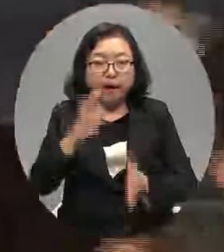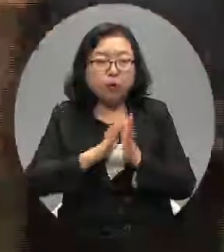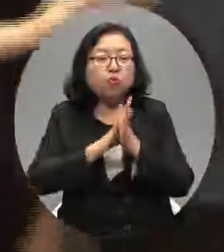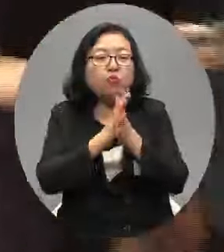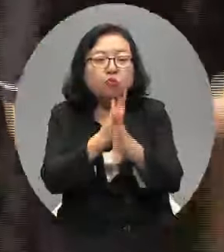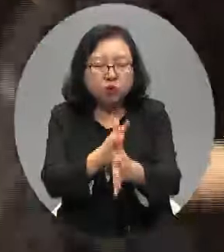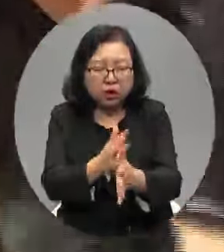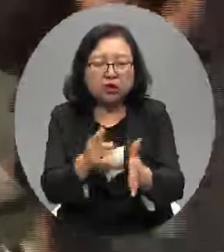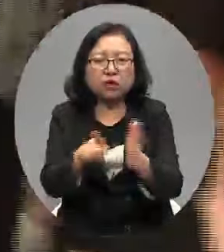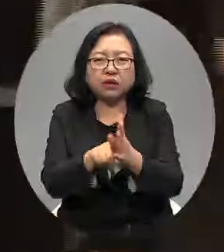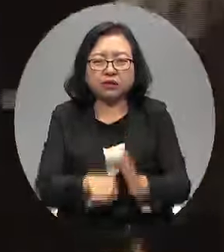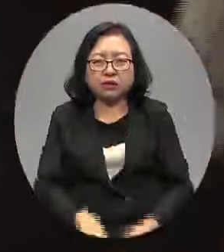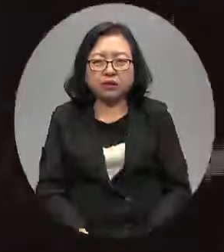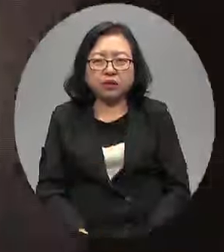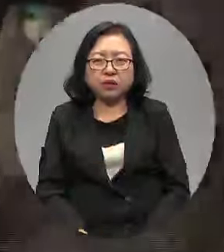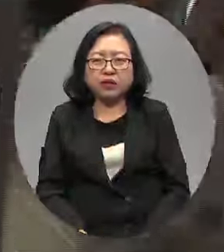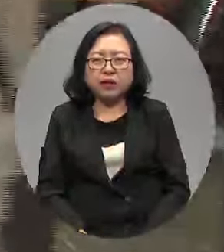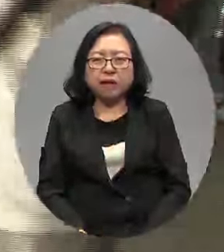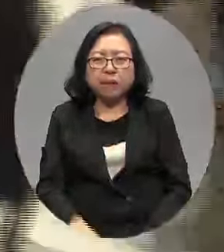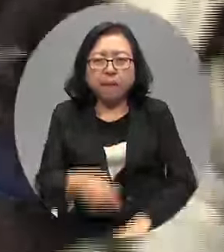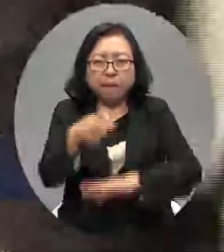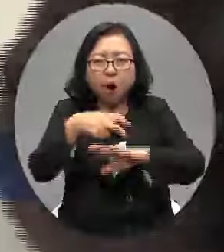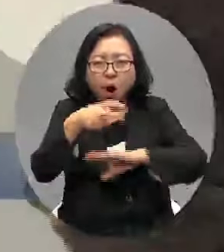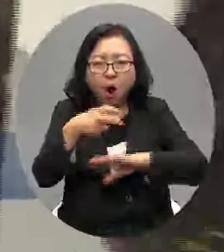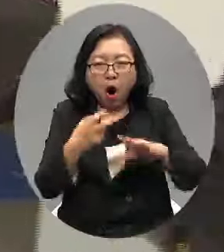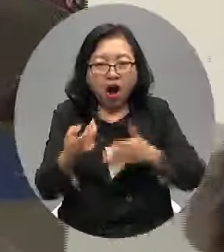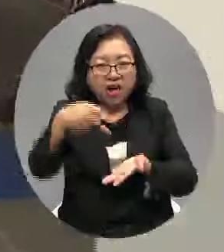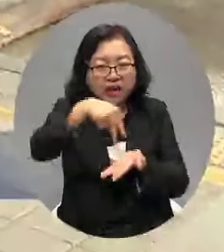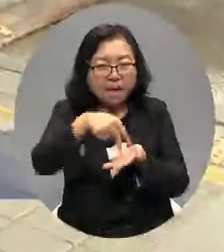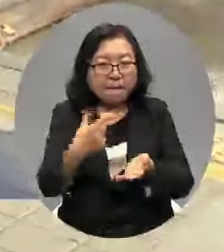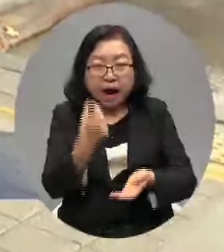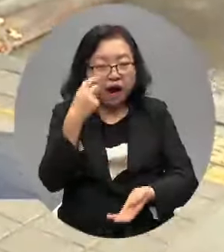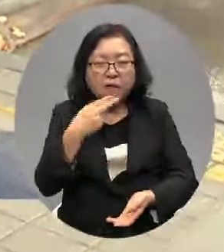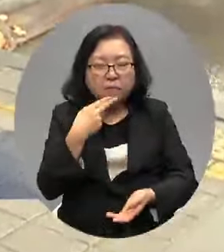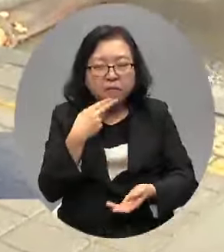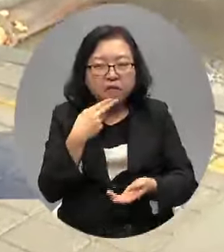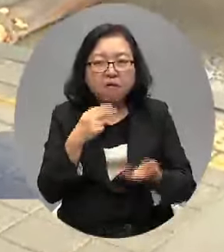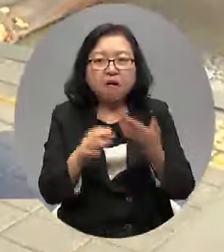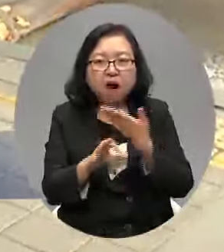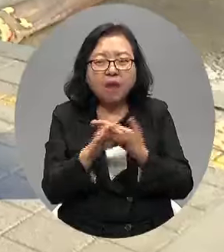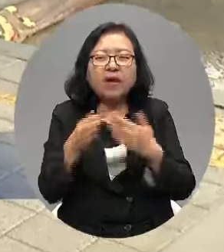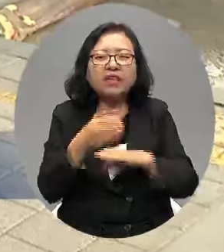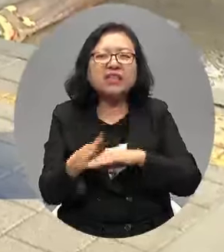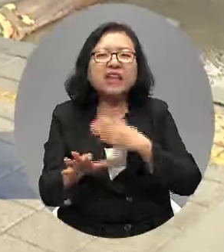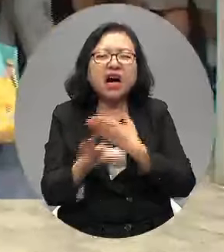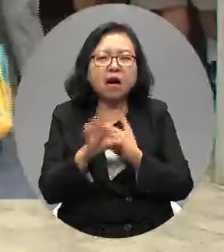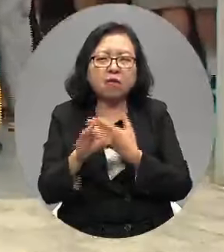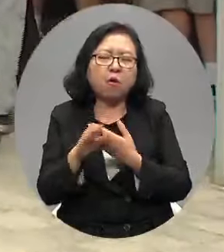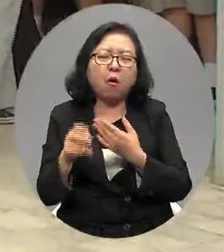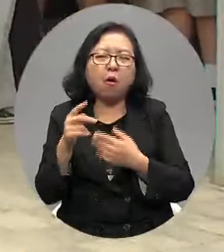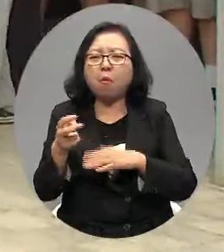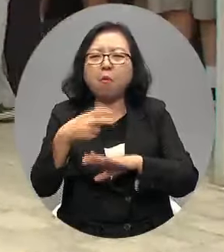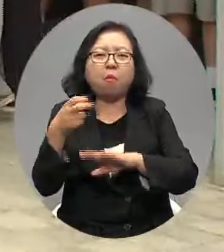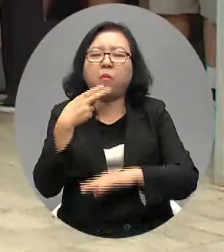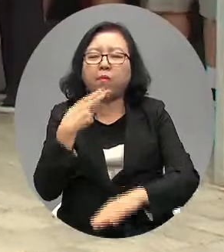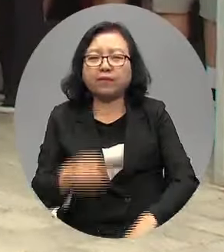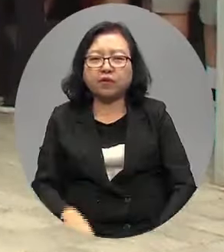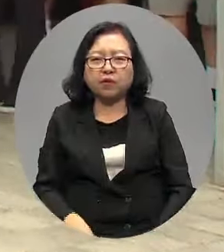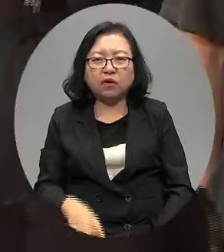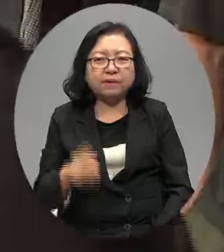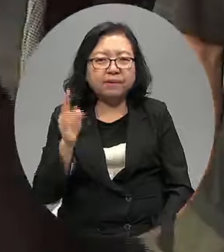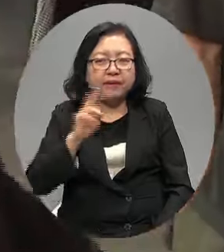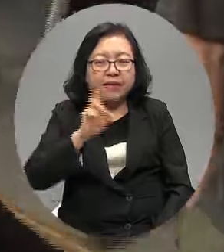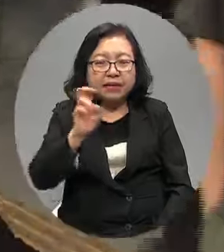서기 위해서입니다. 아니, 버스 빨리 안 타면 못 타고 끊겨가지고. 20분 뒤